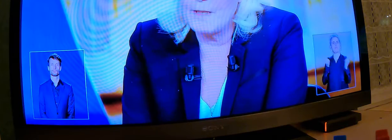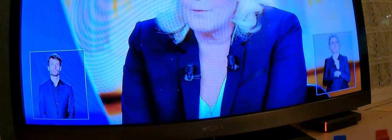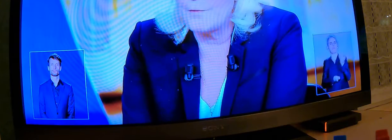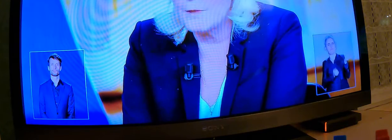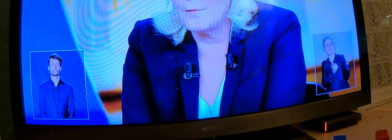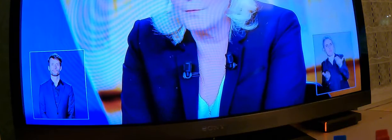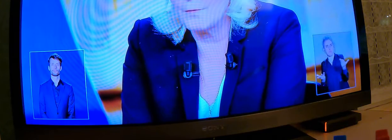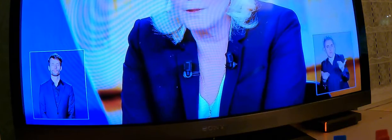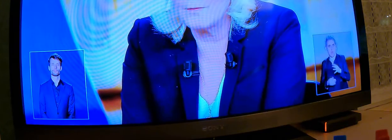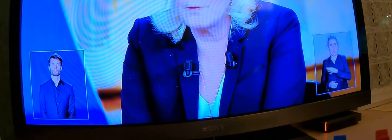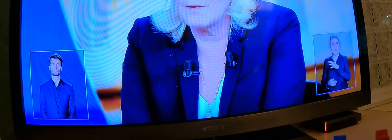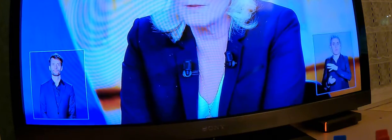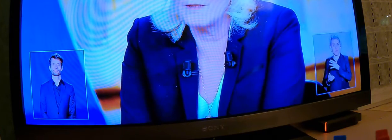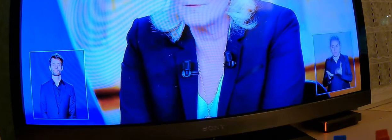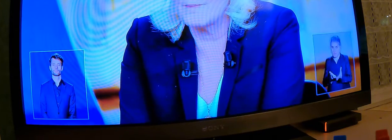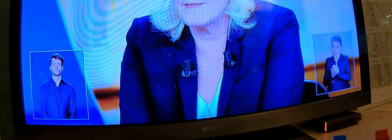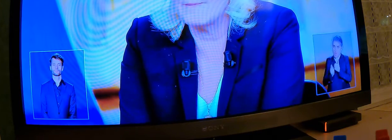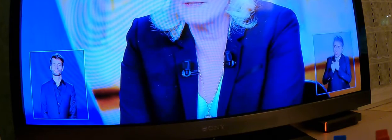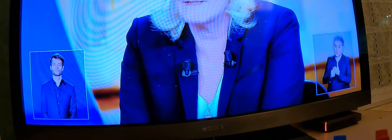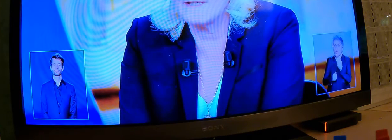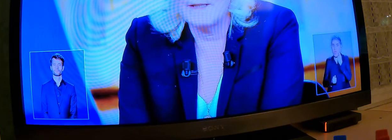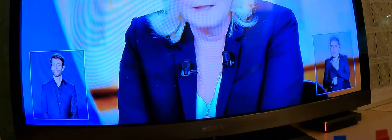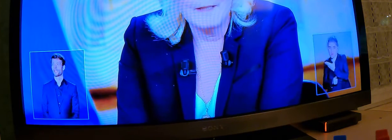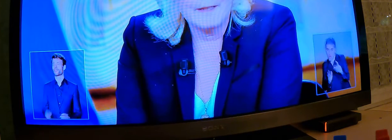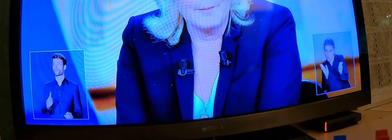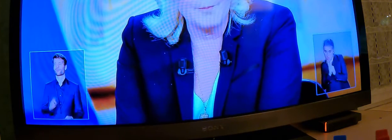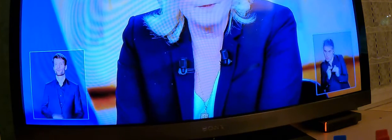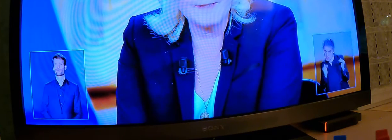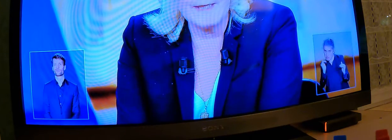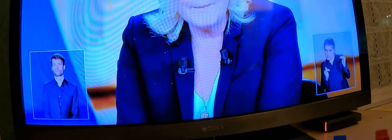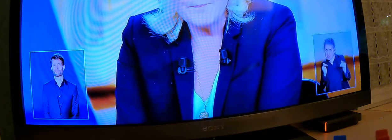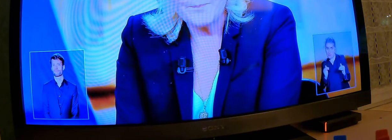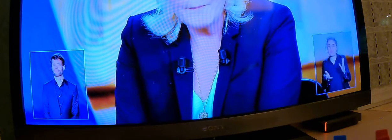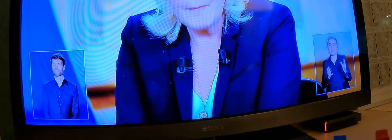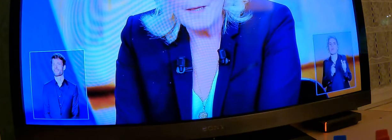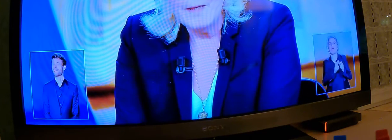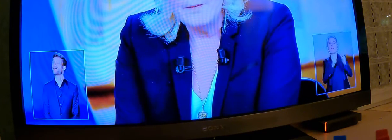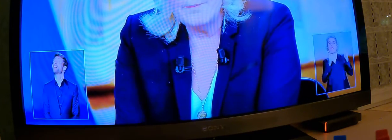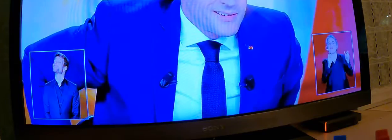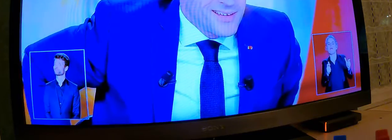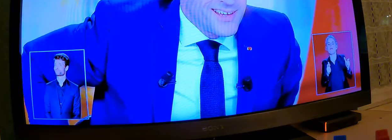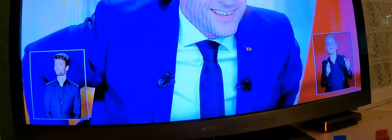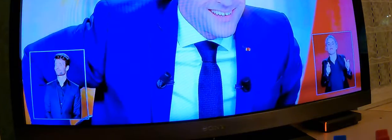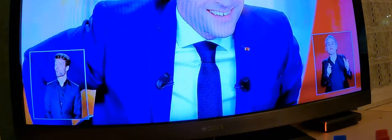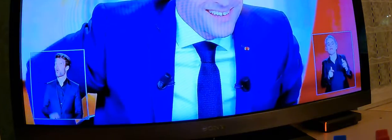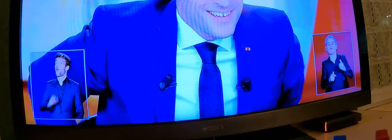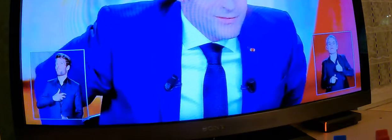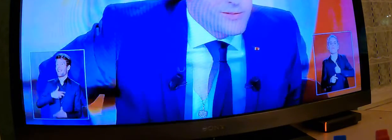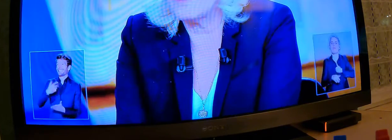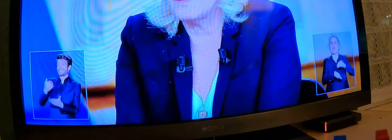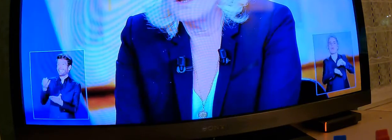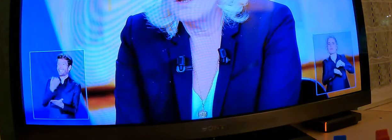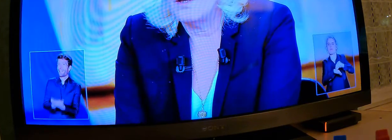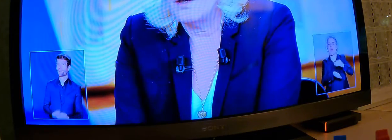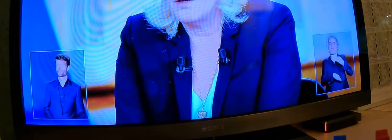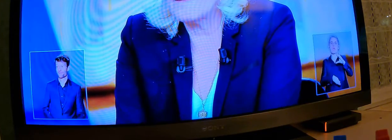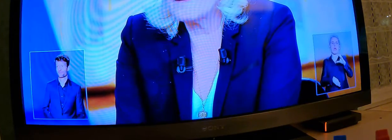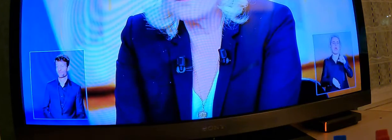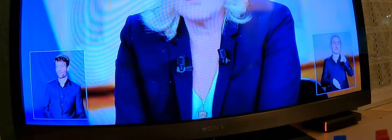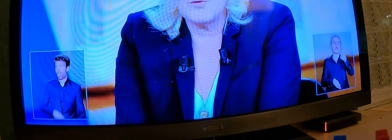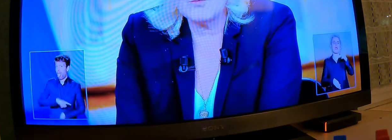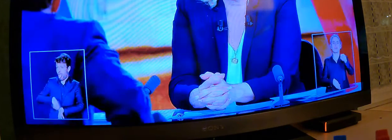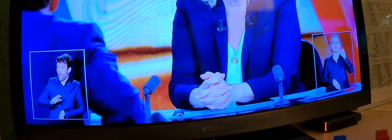consiste à payer les professeurs en fonction des résultats de leurs élèves. Je ne sais pas si c'est McKinsey qui a proposé ça. Ah, ça y est, je l'attendais celle-là. Mais en l'espèce... Vous avez mis du temps, Mme